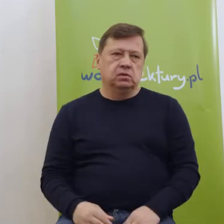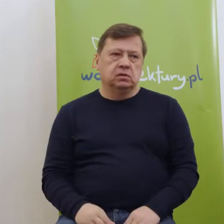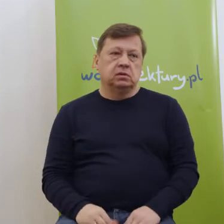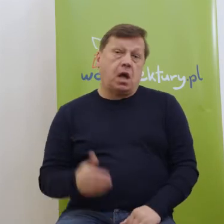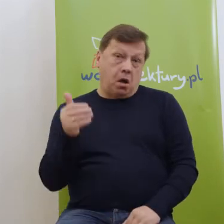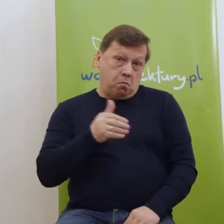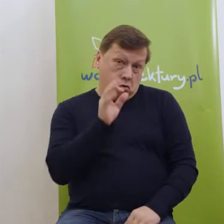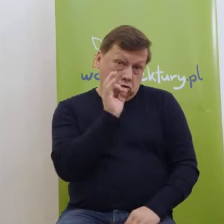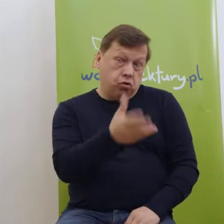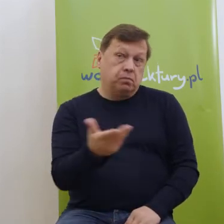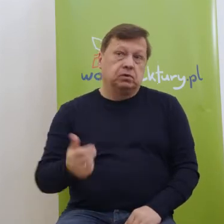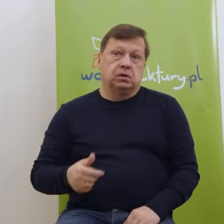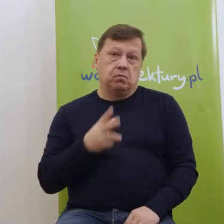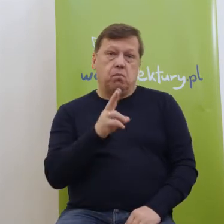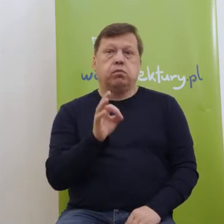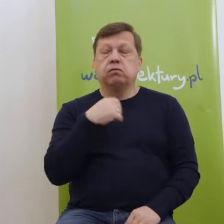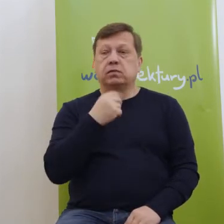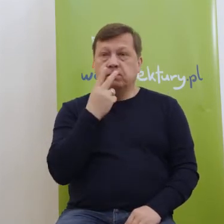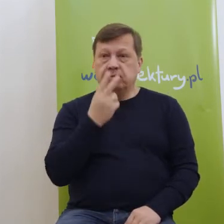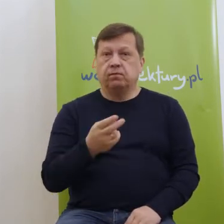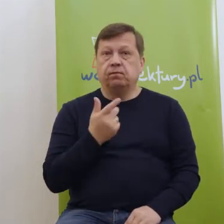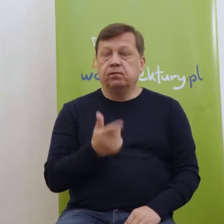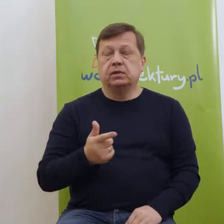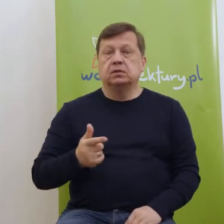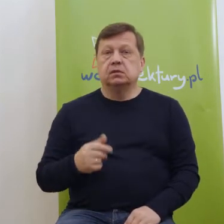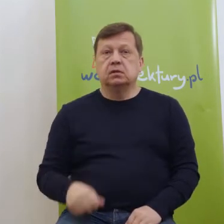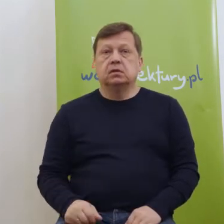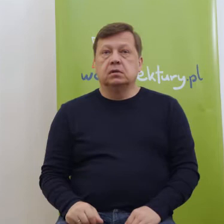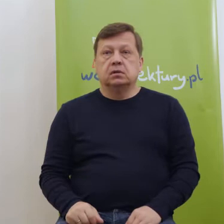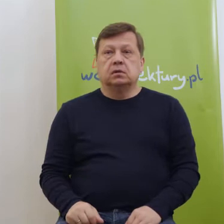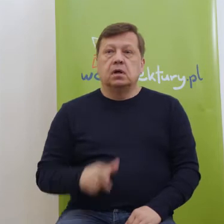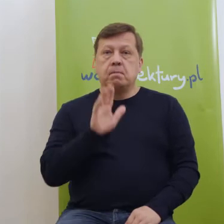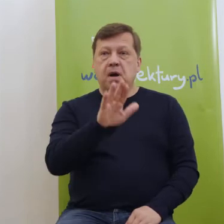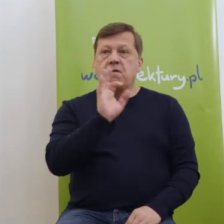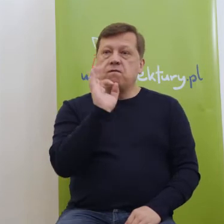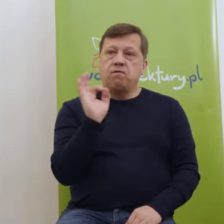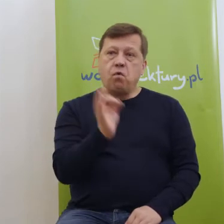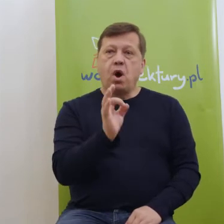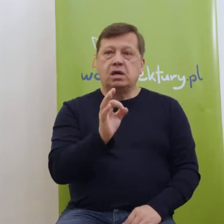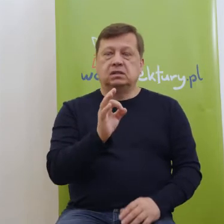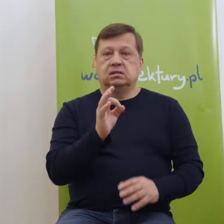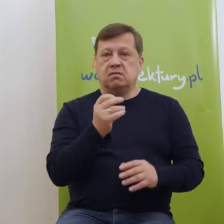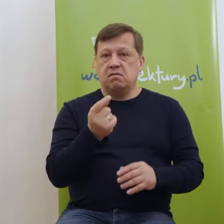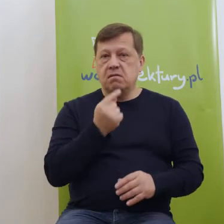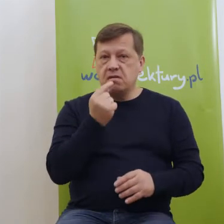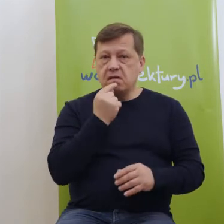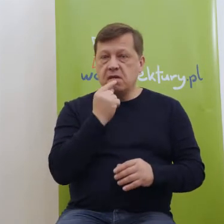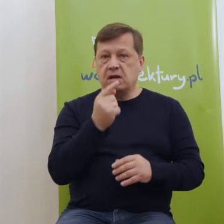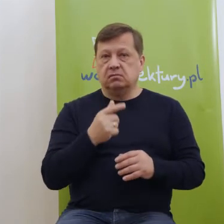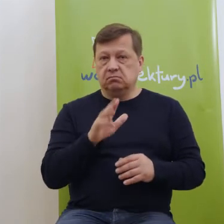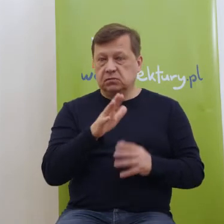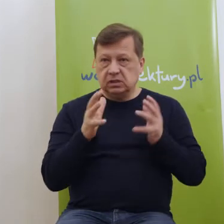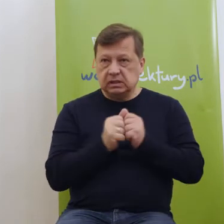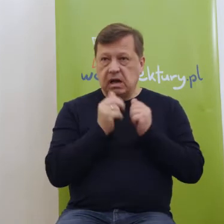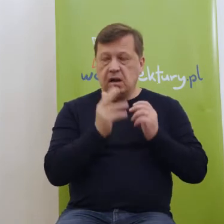Może i dobrze, bo widać w tych twoich utworach, że wypracowałaś jakiś własny język i jakby wydrukować tę